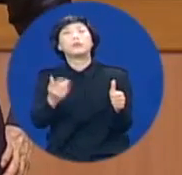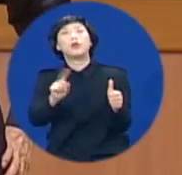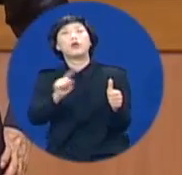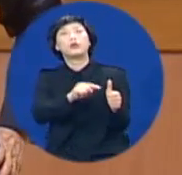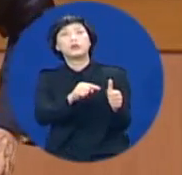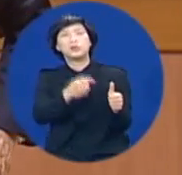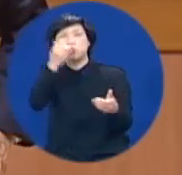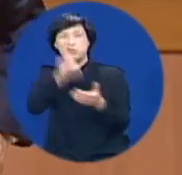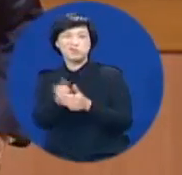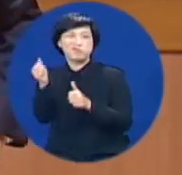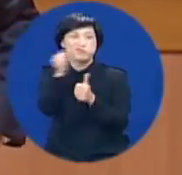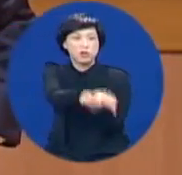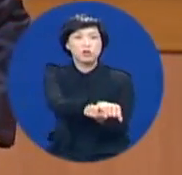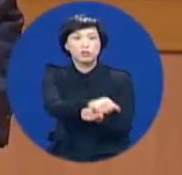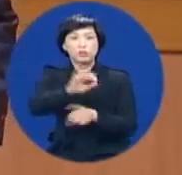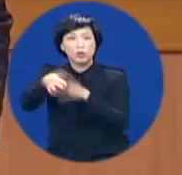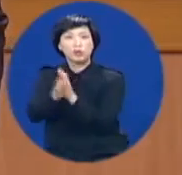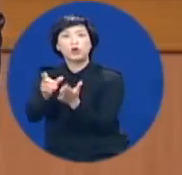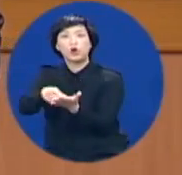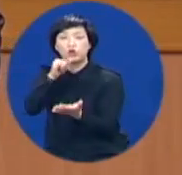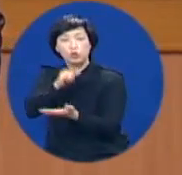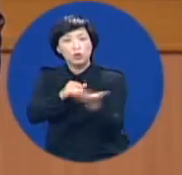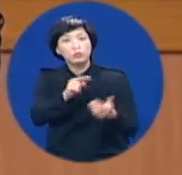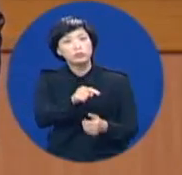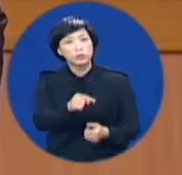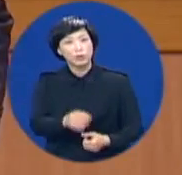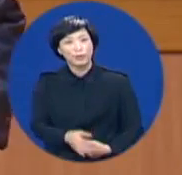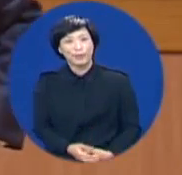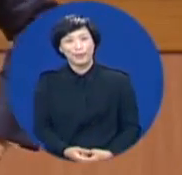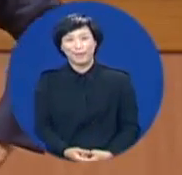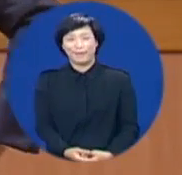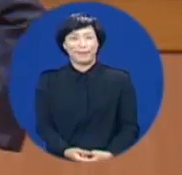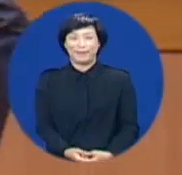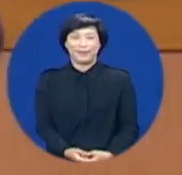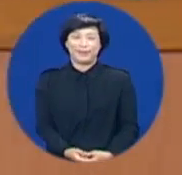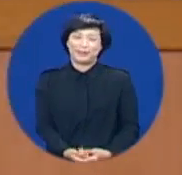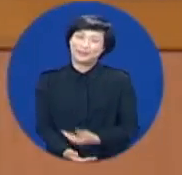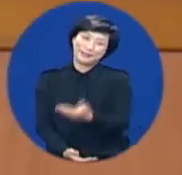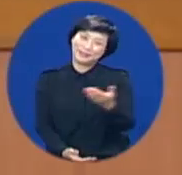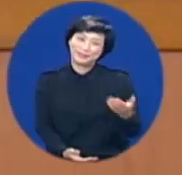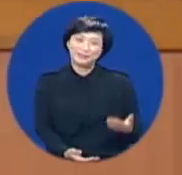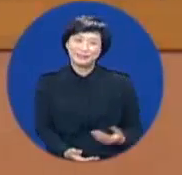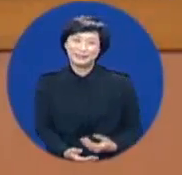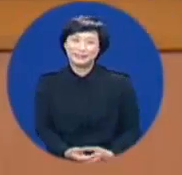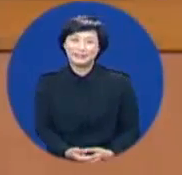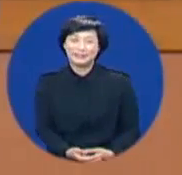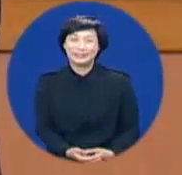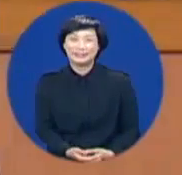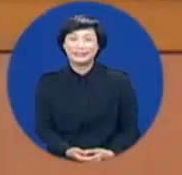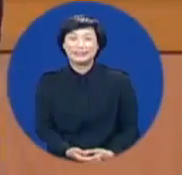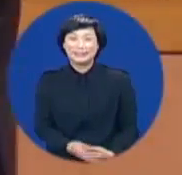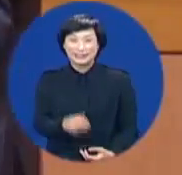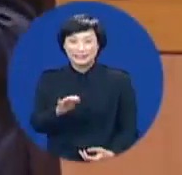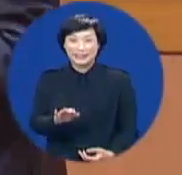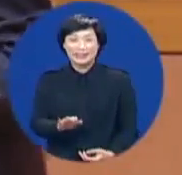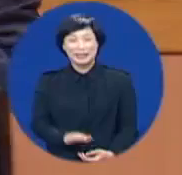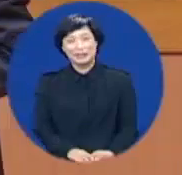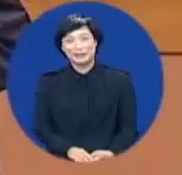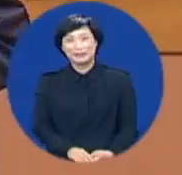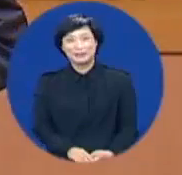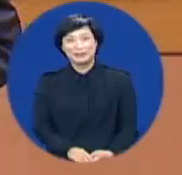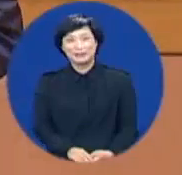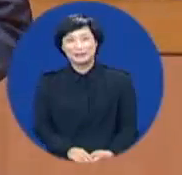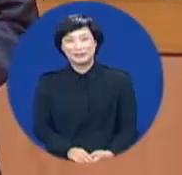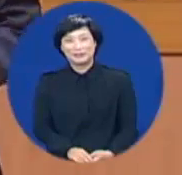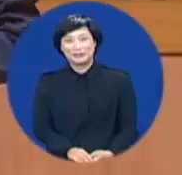자식이 그거 짐승맛도 못한 것이지 그거. 예, 이렇게 잘